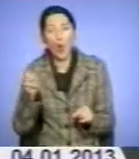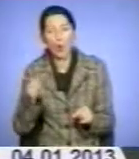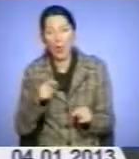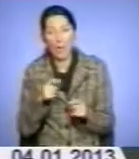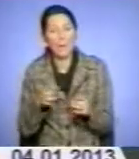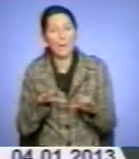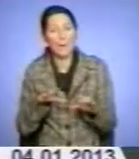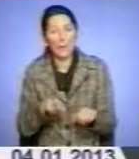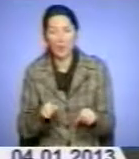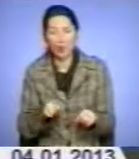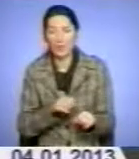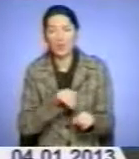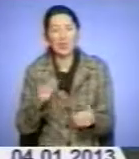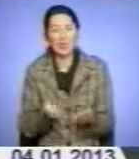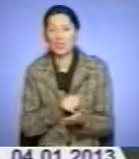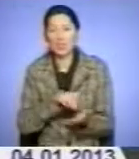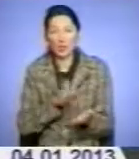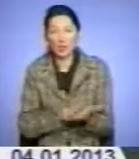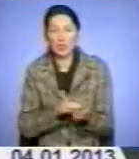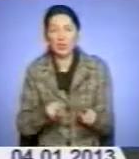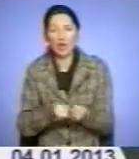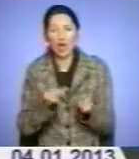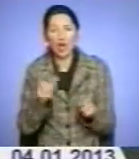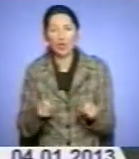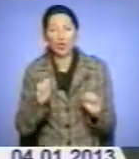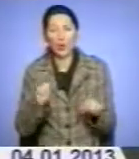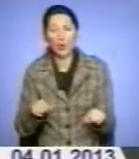власності, така людина може звернутися до